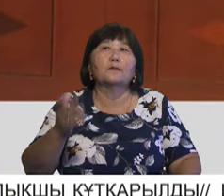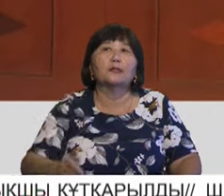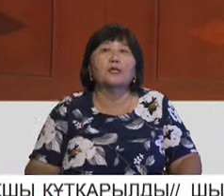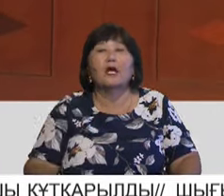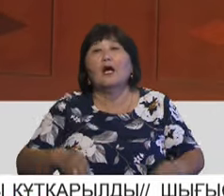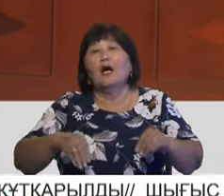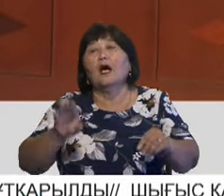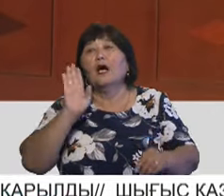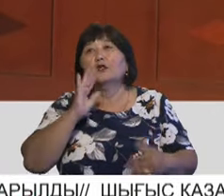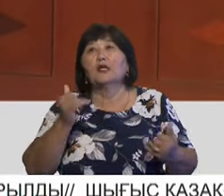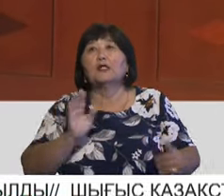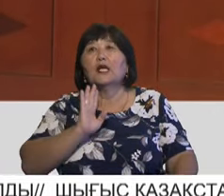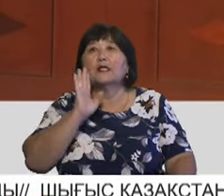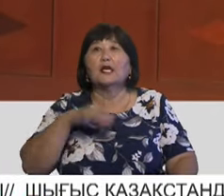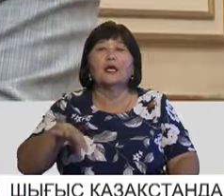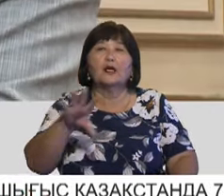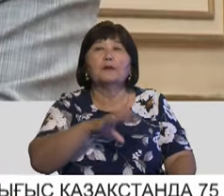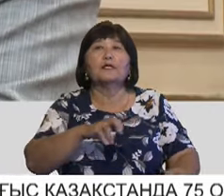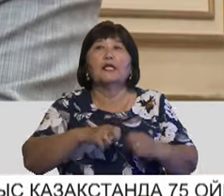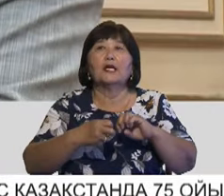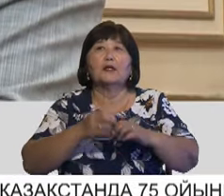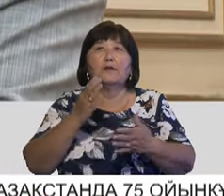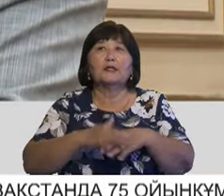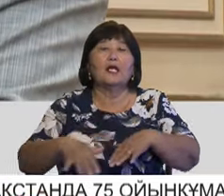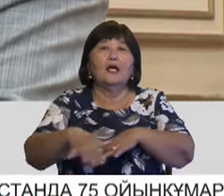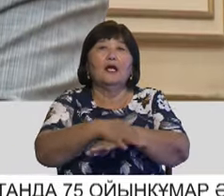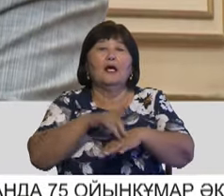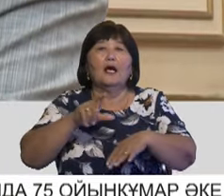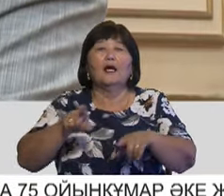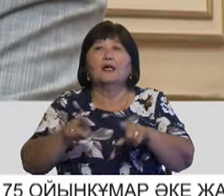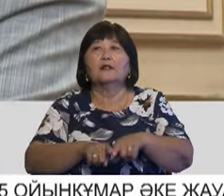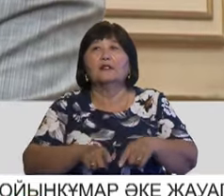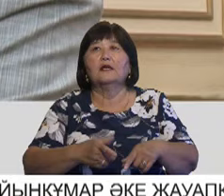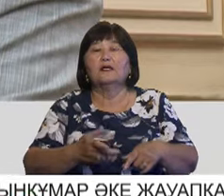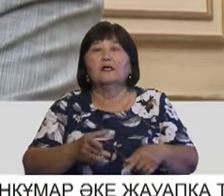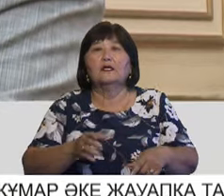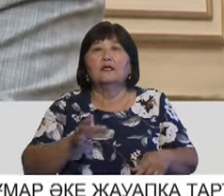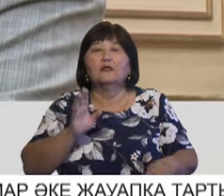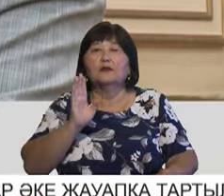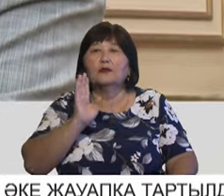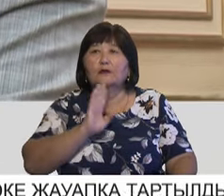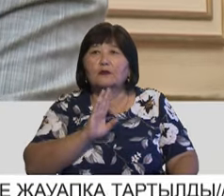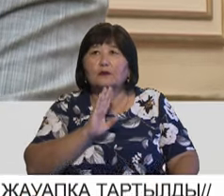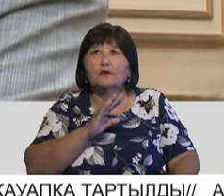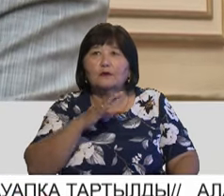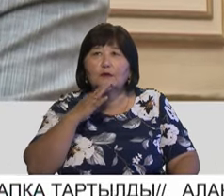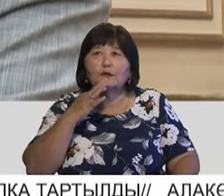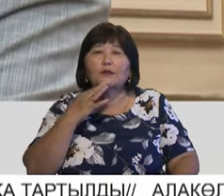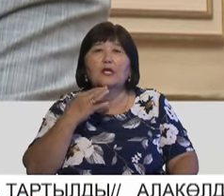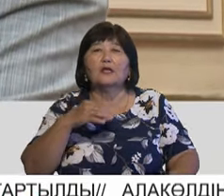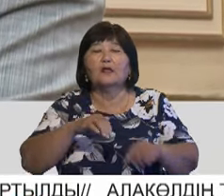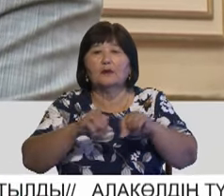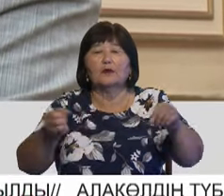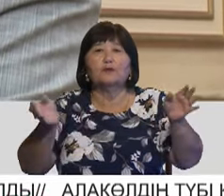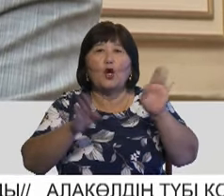Аяқ суға байланысты қазір таңда бізде мәселе бар. Ана халық өздері заңсыз қоршап алған, көміп алып, көміп тастаған